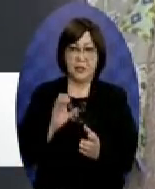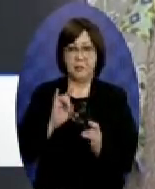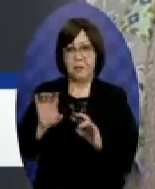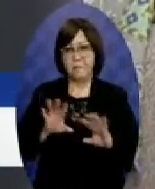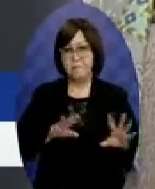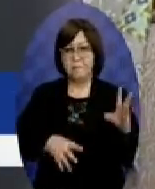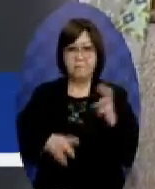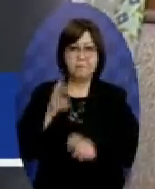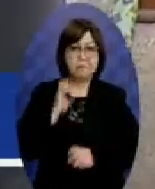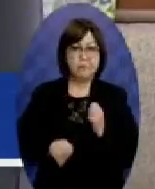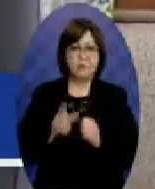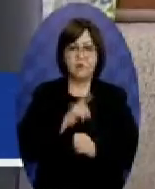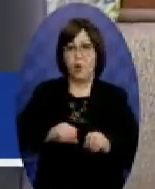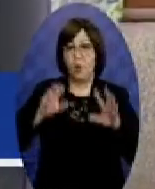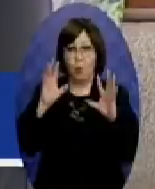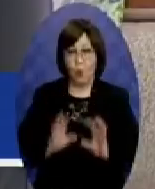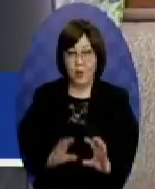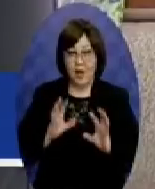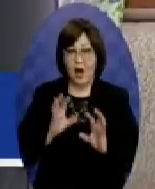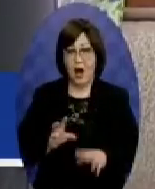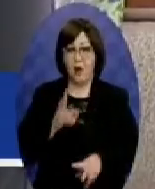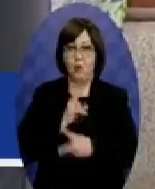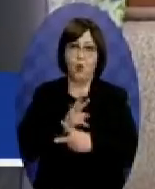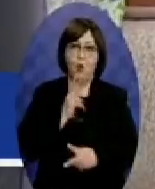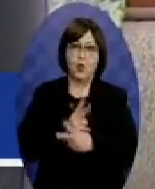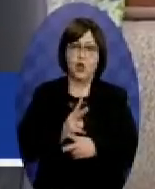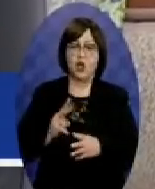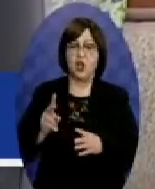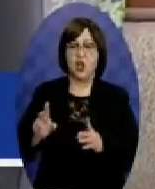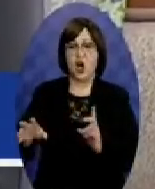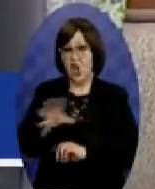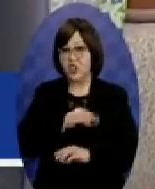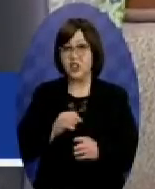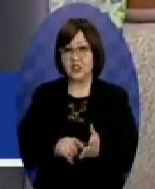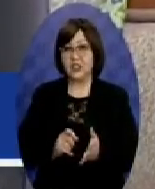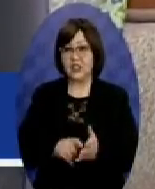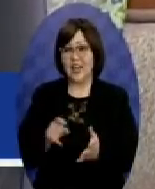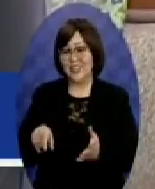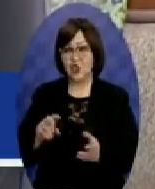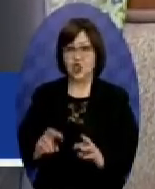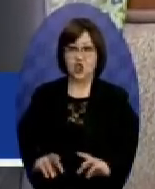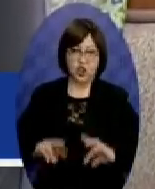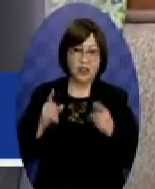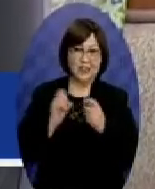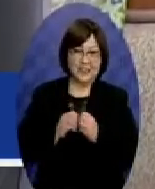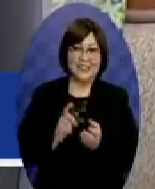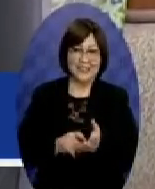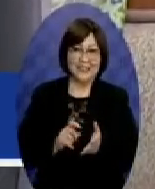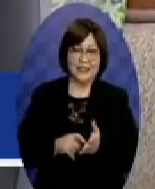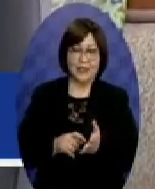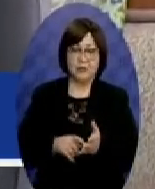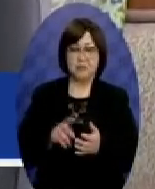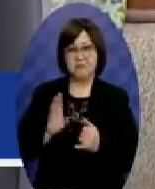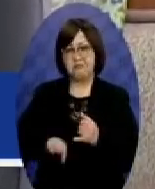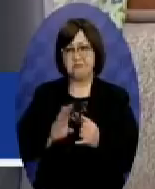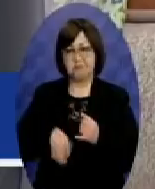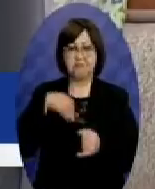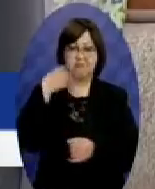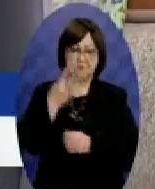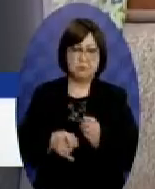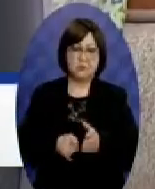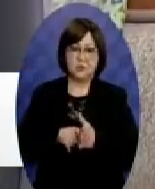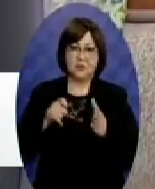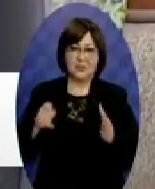үйлдвэрлэгчид. Хамгийн гол нь ингээд ийм хувилбар эрхцэн орчин хэрэгтэй байна, энийг өөрчлөмөр байна, ингмээр байна гэд бид нар одоо сүүлийн бараг 4 жил